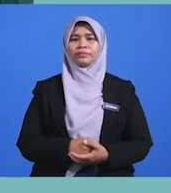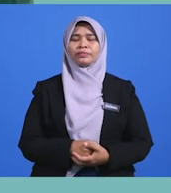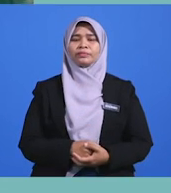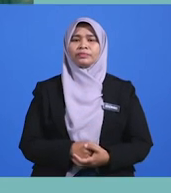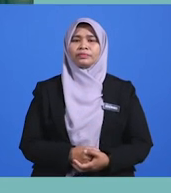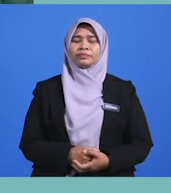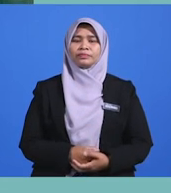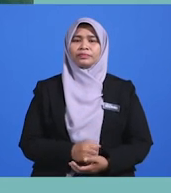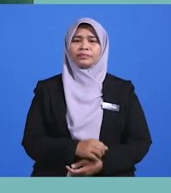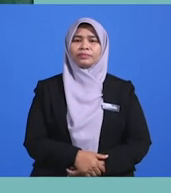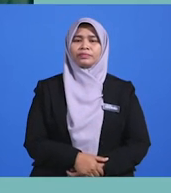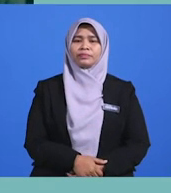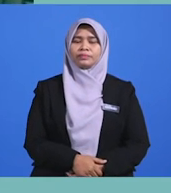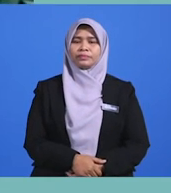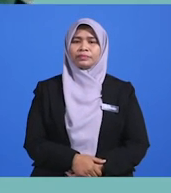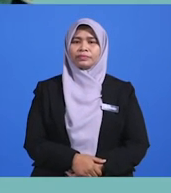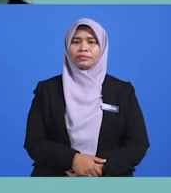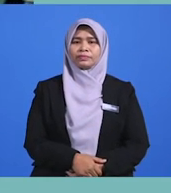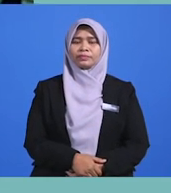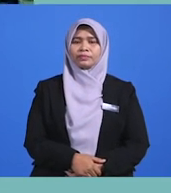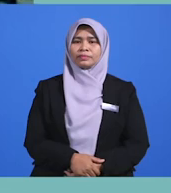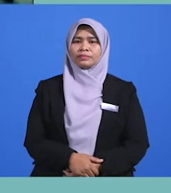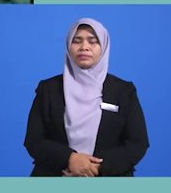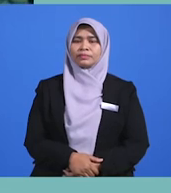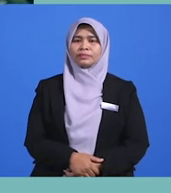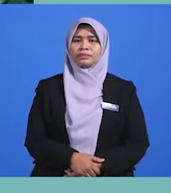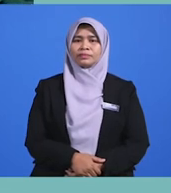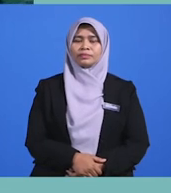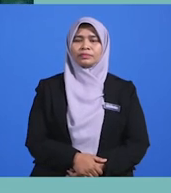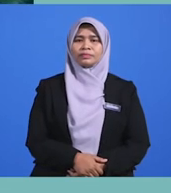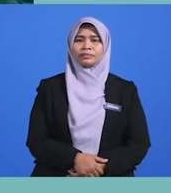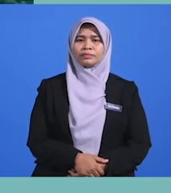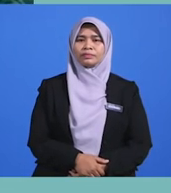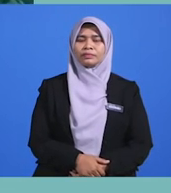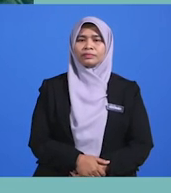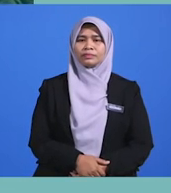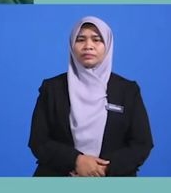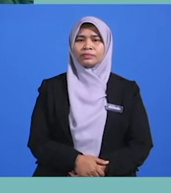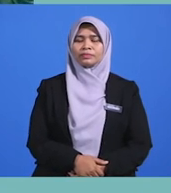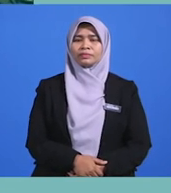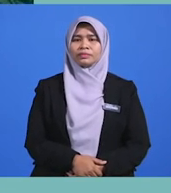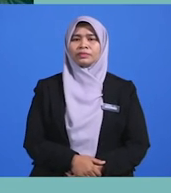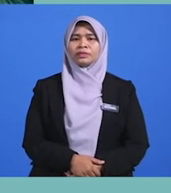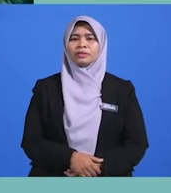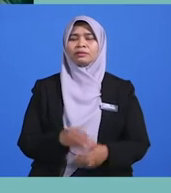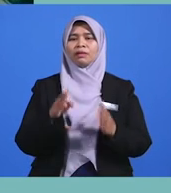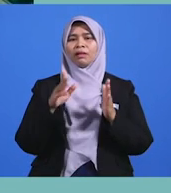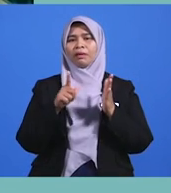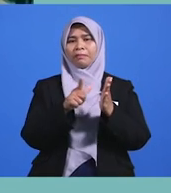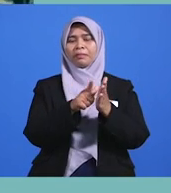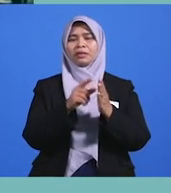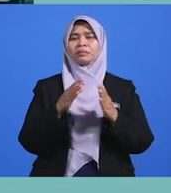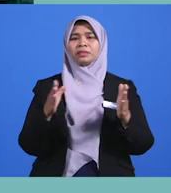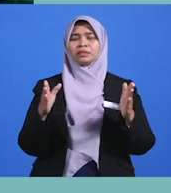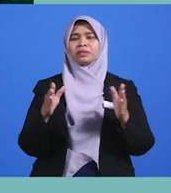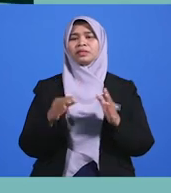Jata adalah lambang kebesaran rasmi sesebuah